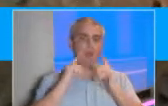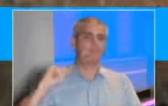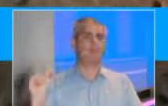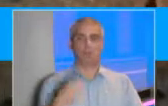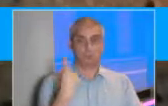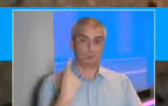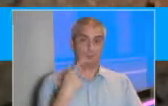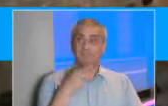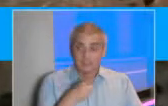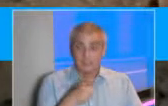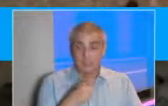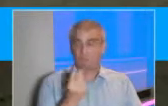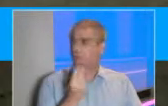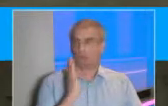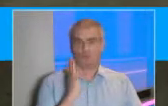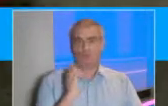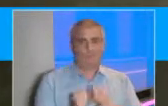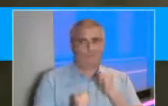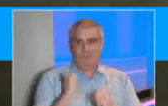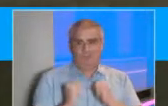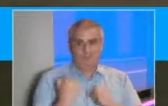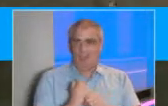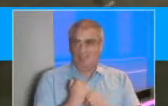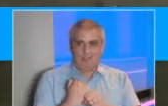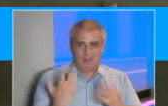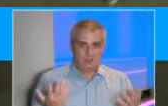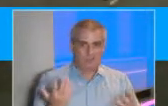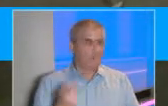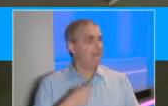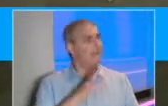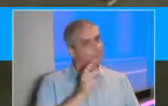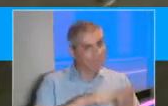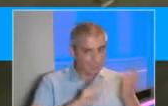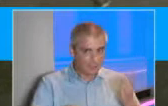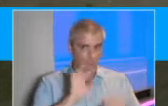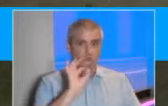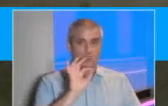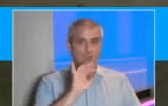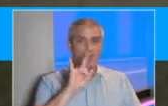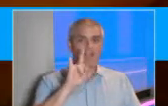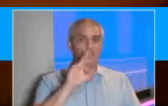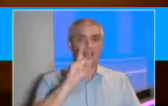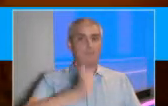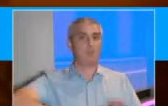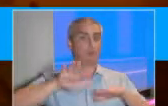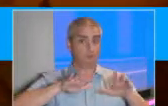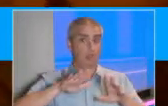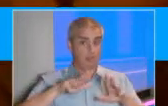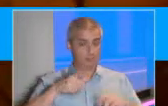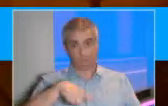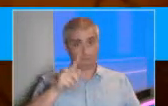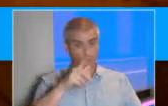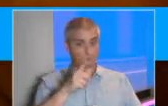כולה, וזה משהו מאוד מאוד קשה לבצע. אסף, התפטרות כזו של חסן דיאב של ראש ממשלה, תספק